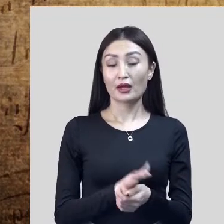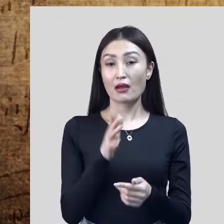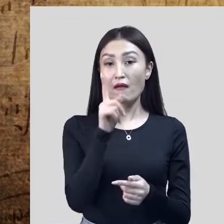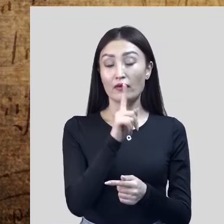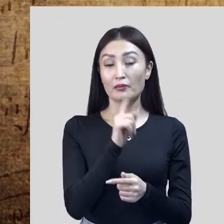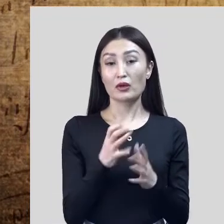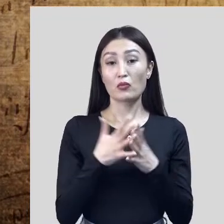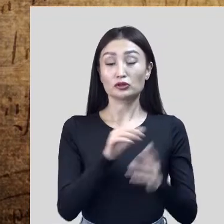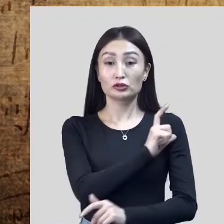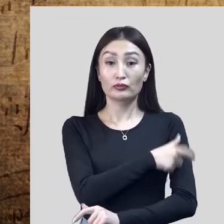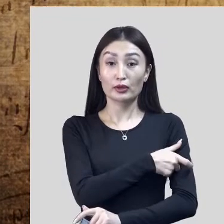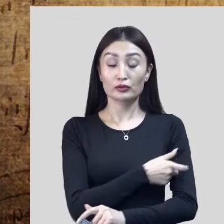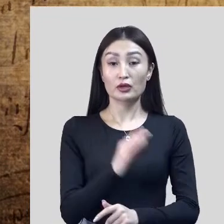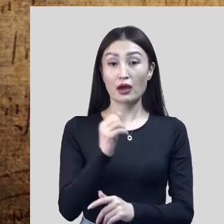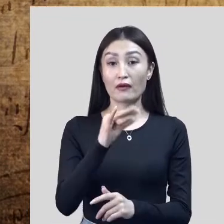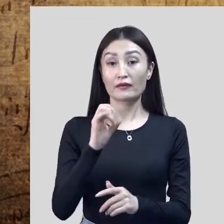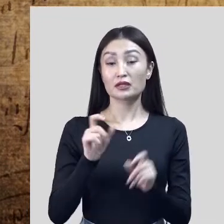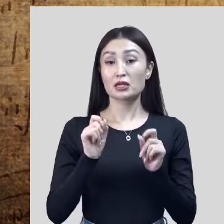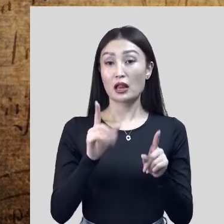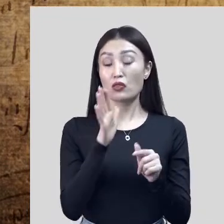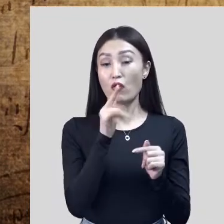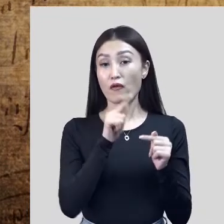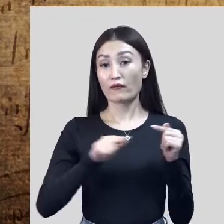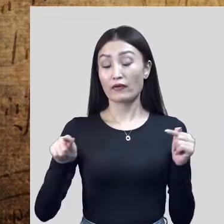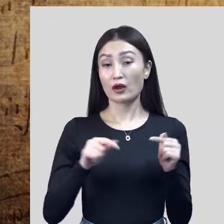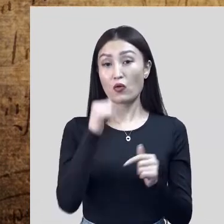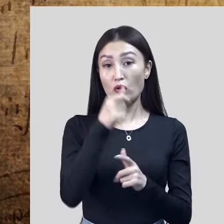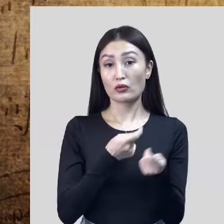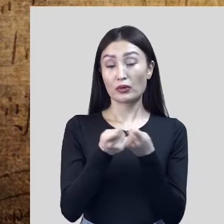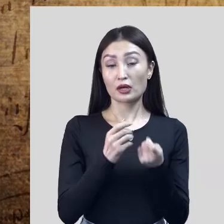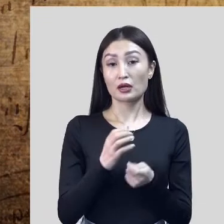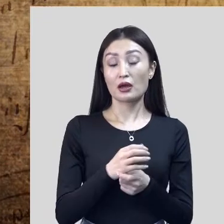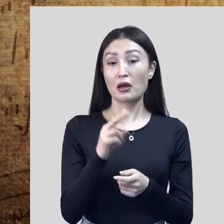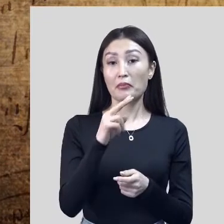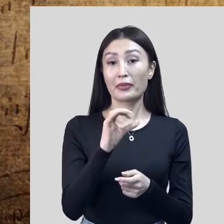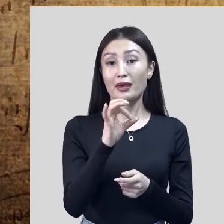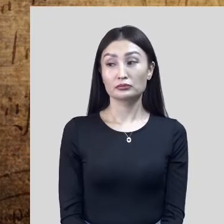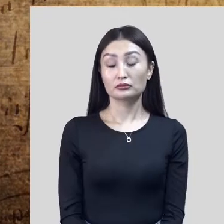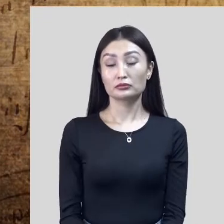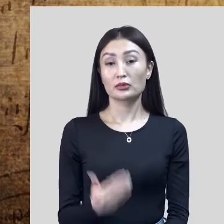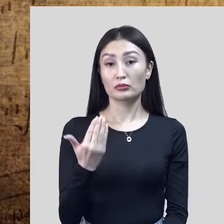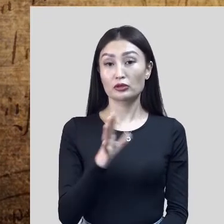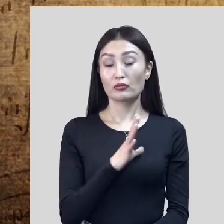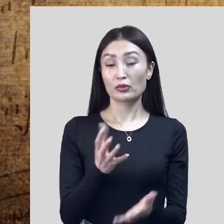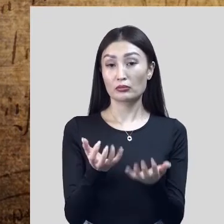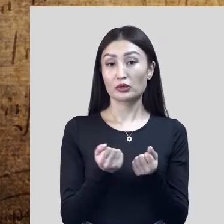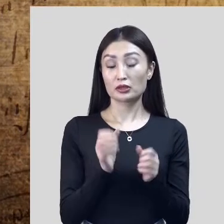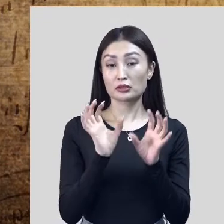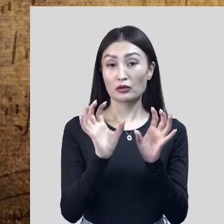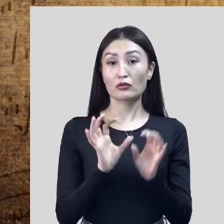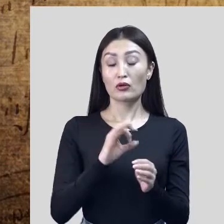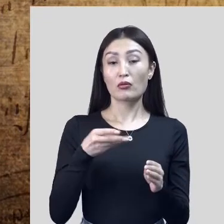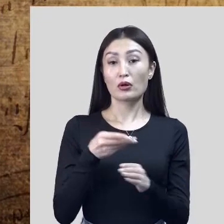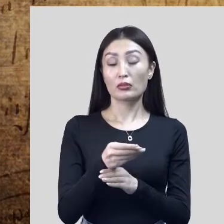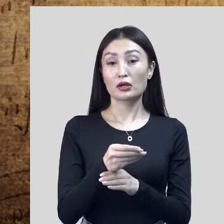Время наибольшего могущества Афин, Золотой век, падает на годы правления стратега Перикла. При нем был принят закон